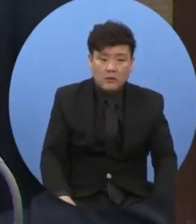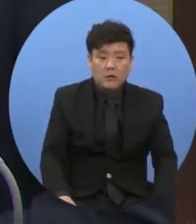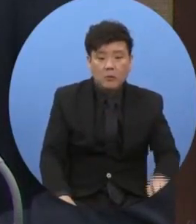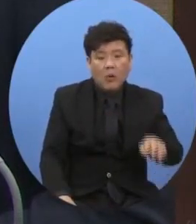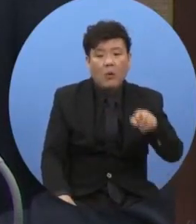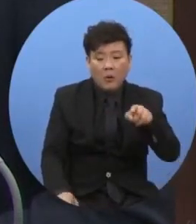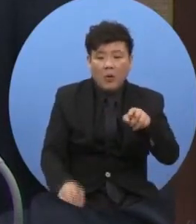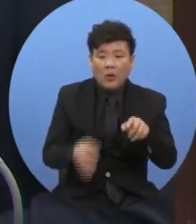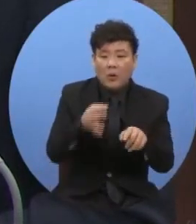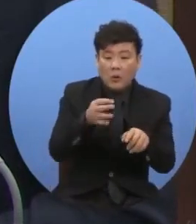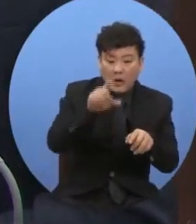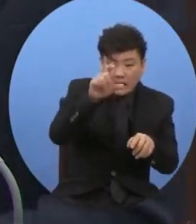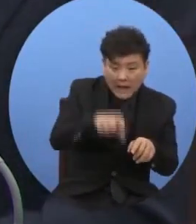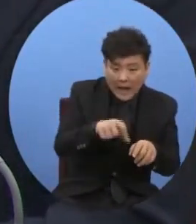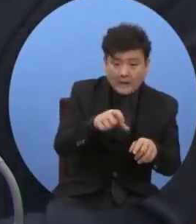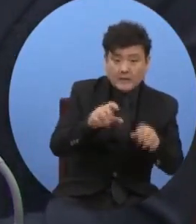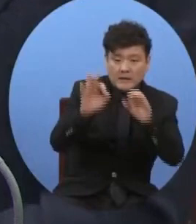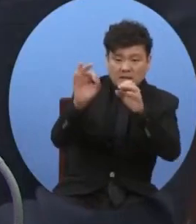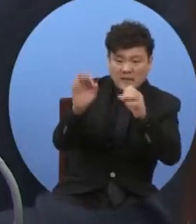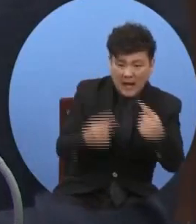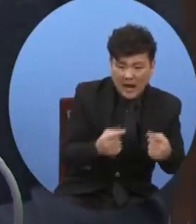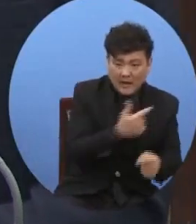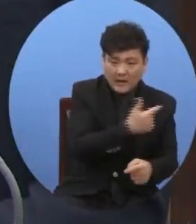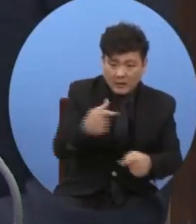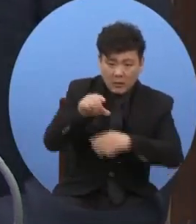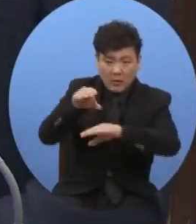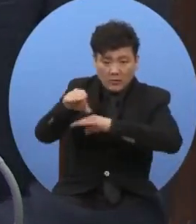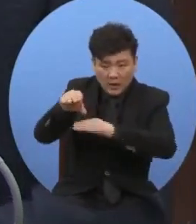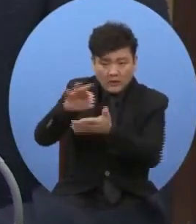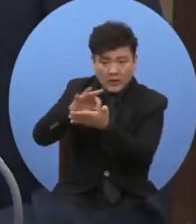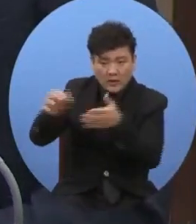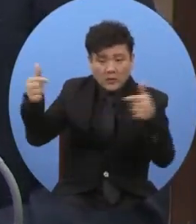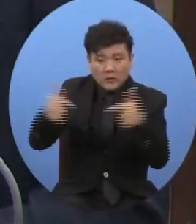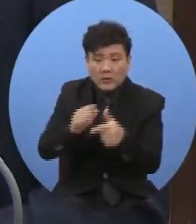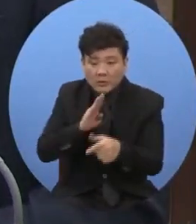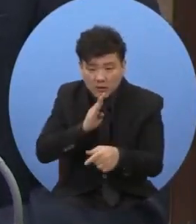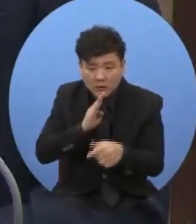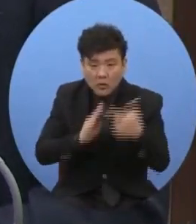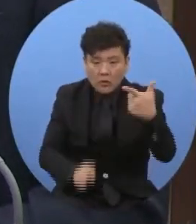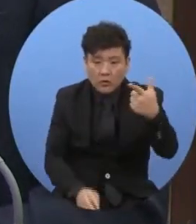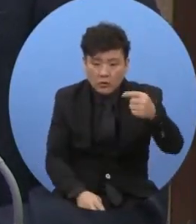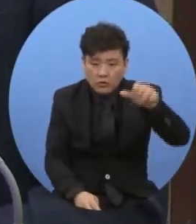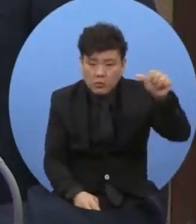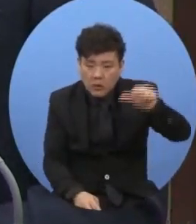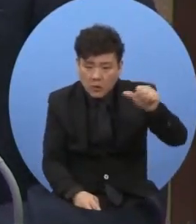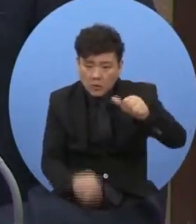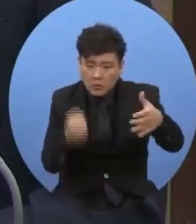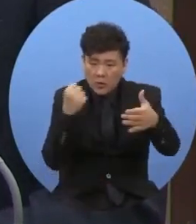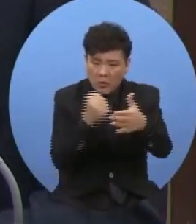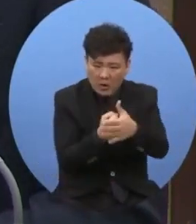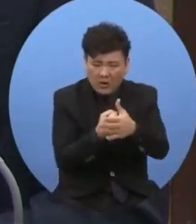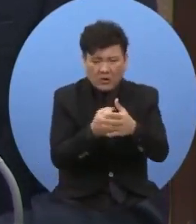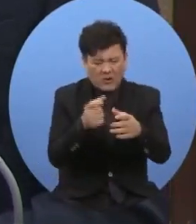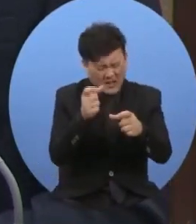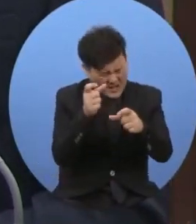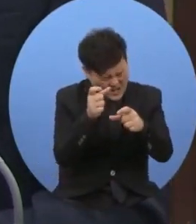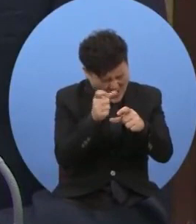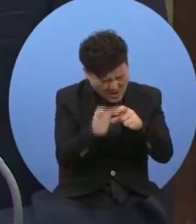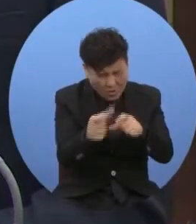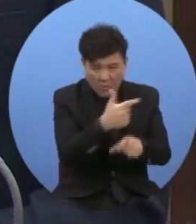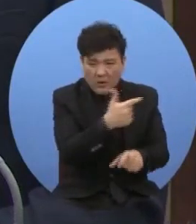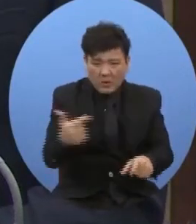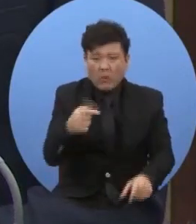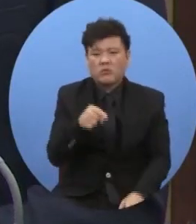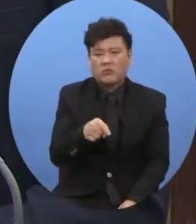늘어나겠죠. 많은 고민을 했습니다. 처음에 이 6만 5천 원으로 결정할 때 많은 고민을 했는데,